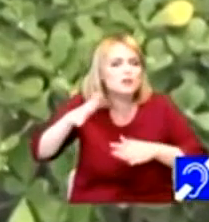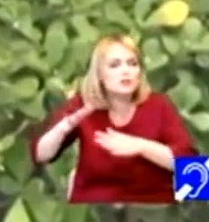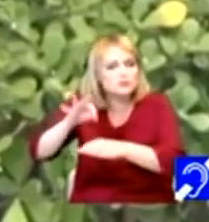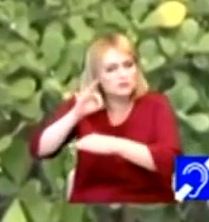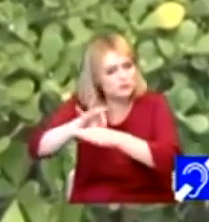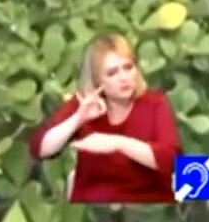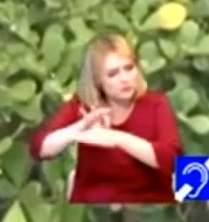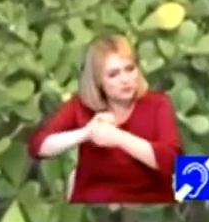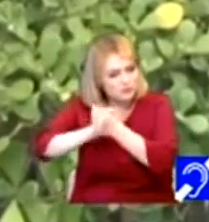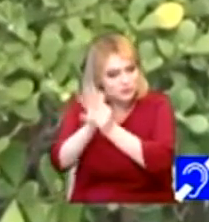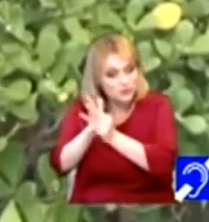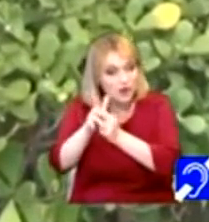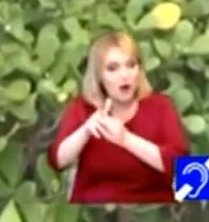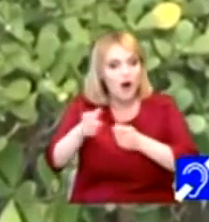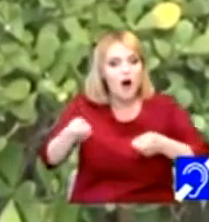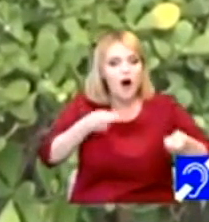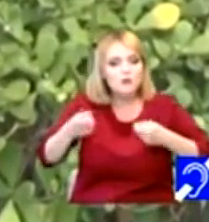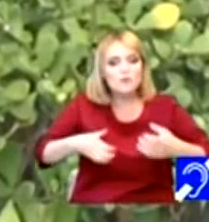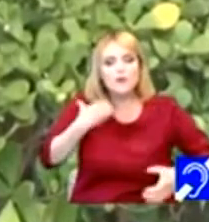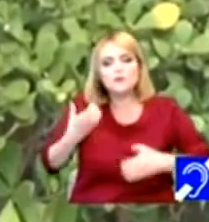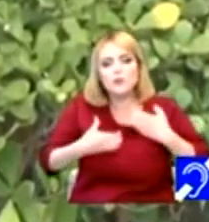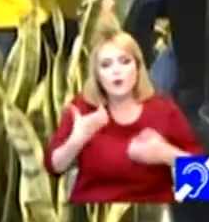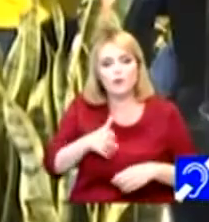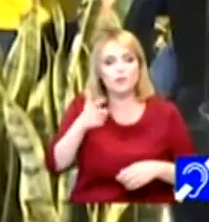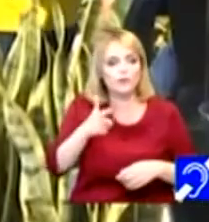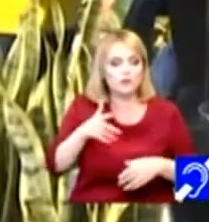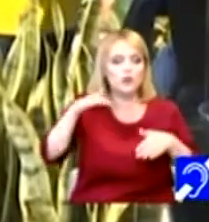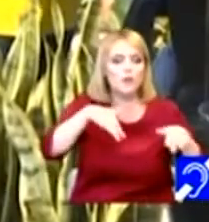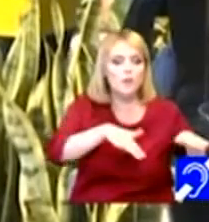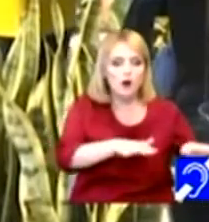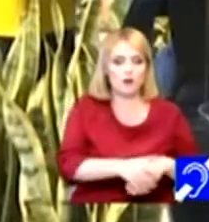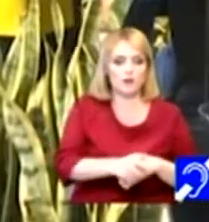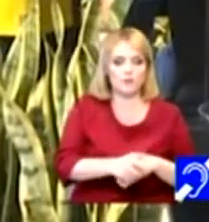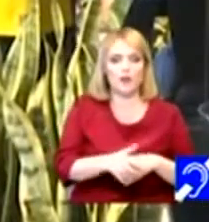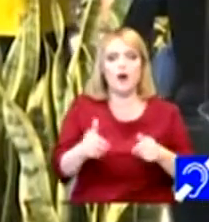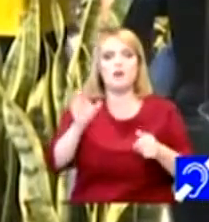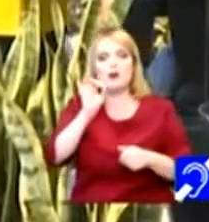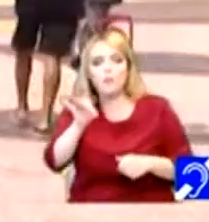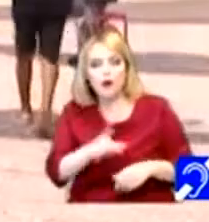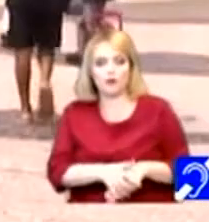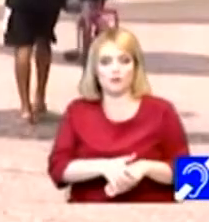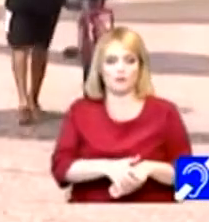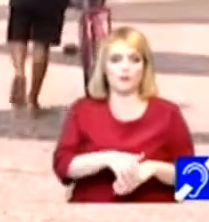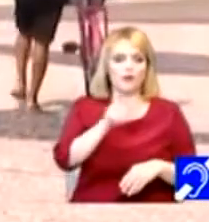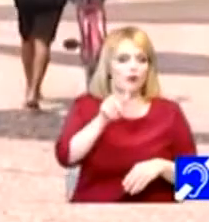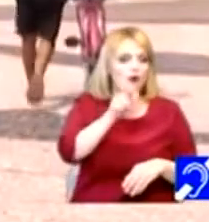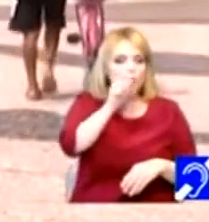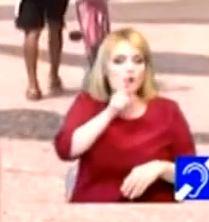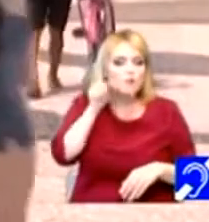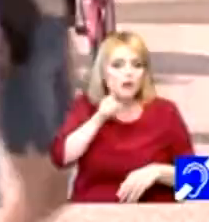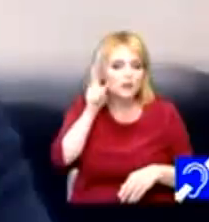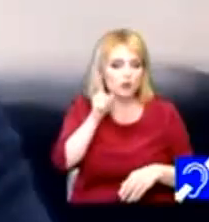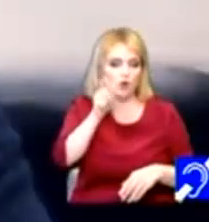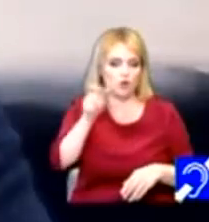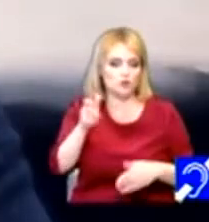sunt disperate pentru că la plajă, în baruri, cluburi și restaurante, tinerii nu respectă măsurile de protecție. Mas há que se fazer